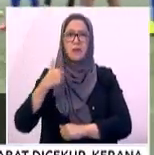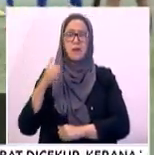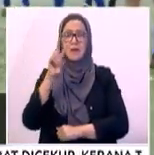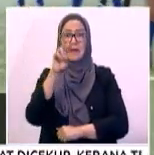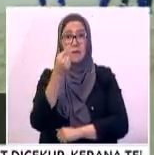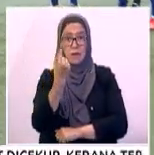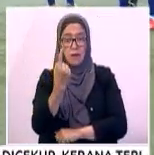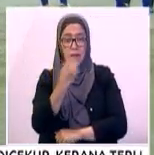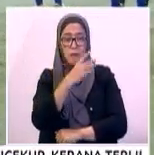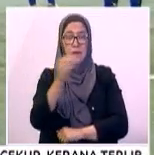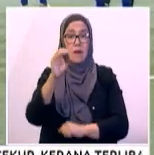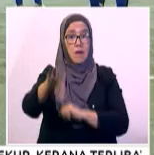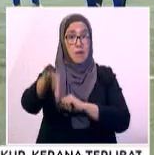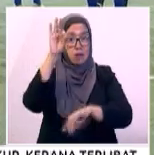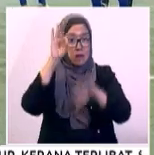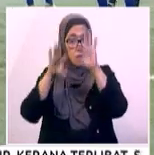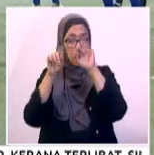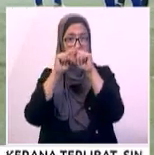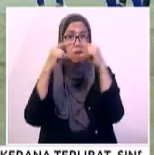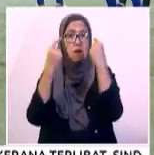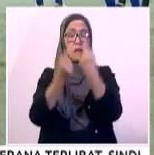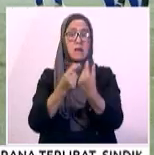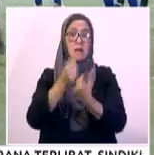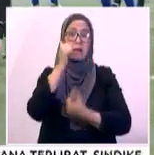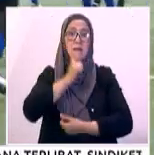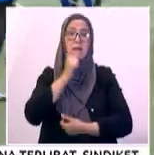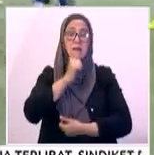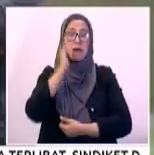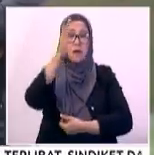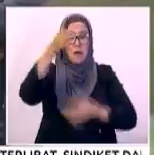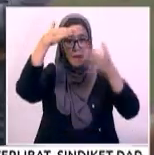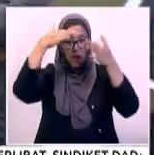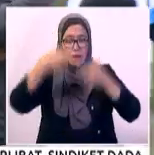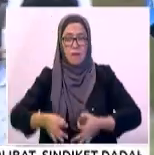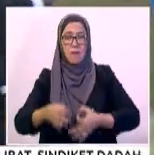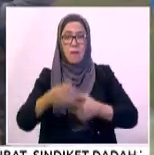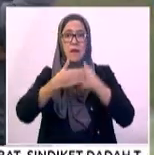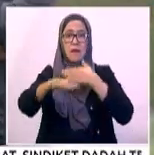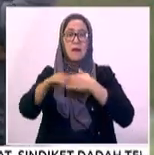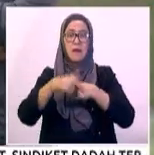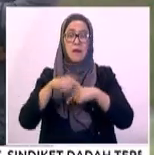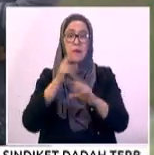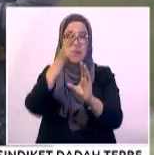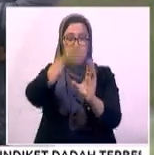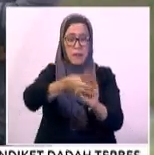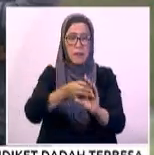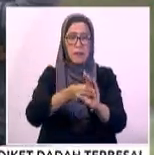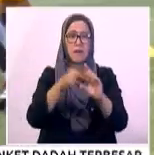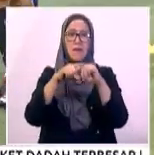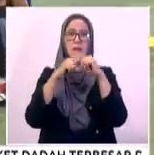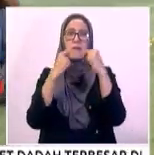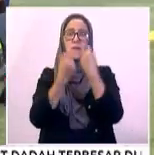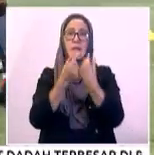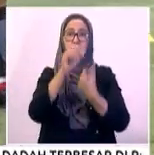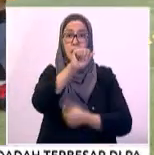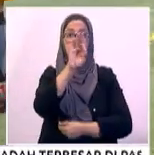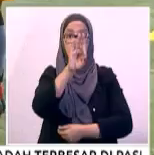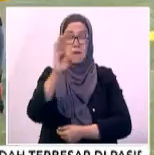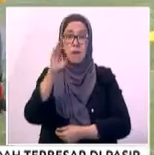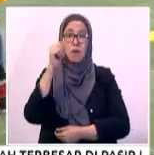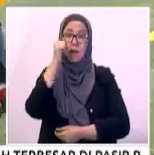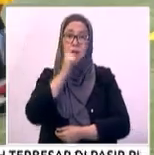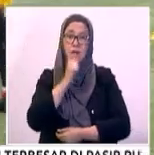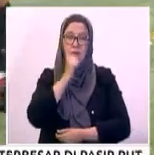bagi skuad bola sepak wanita hanya akan diputuskan selepas penyertaan mereka di kejohanan AFF Wanita Thailand Ogos ini.